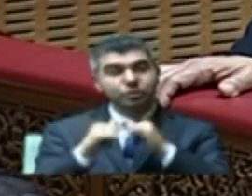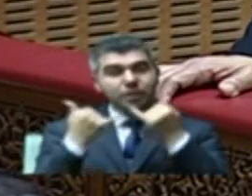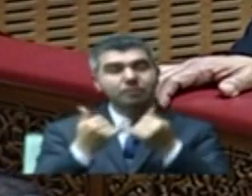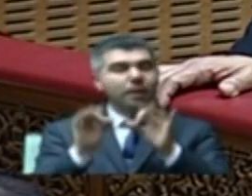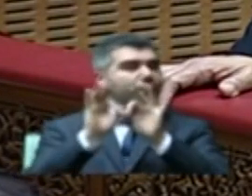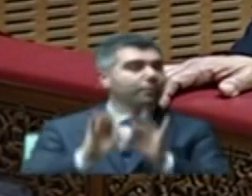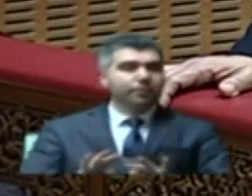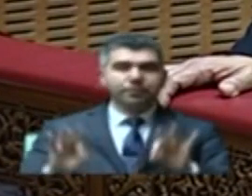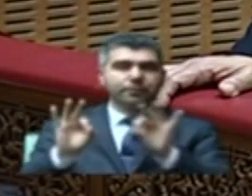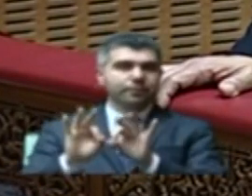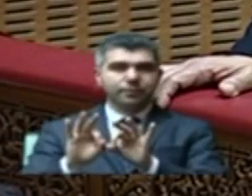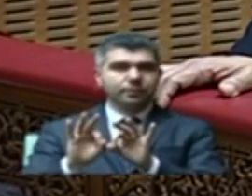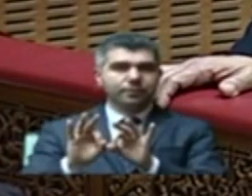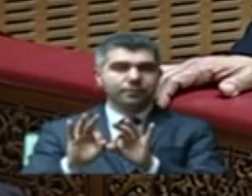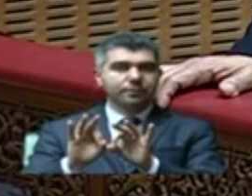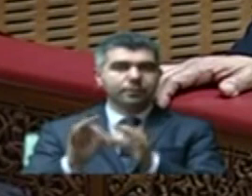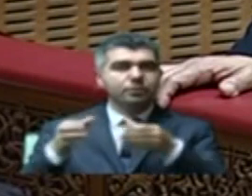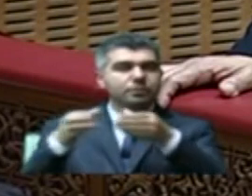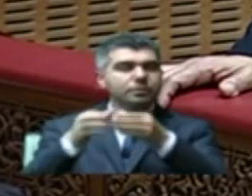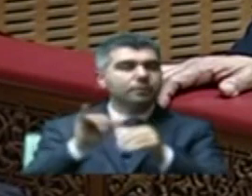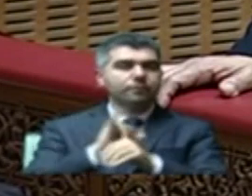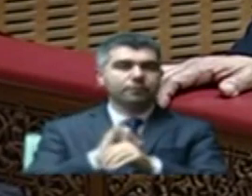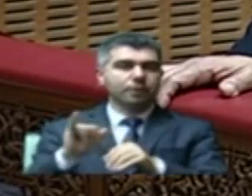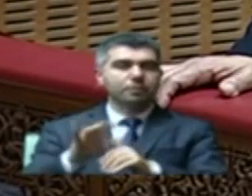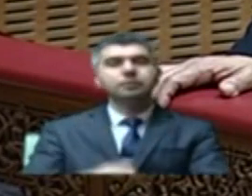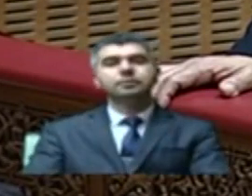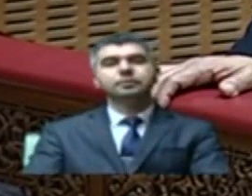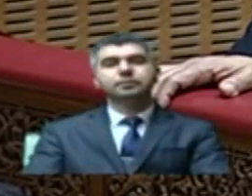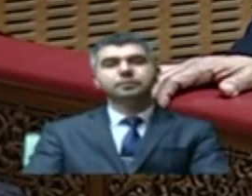يعقد الجمع العام اجتماعا له.